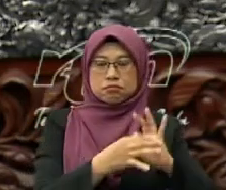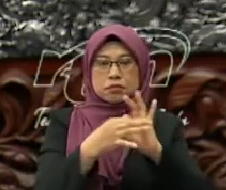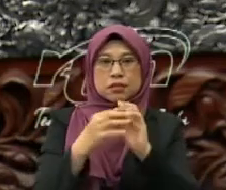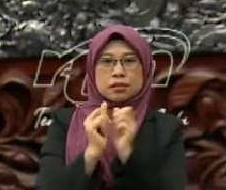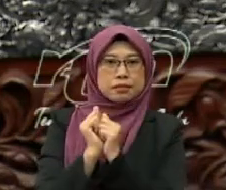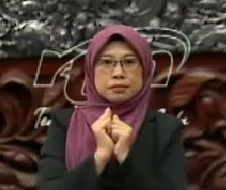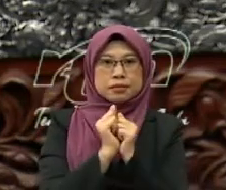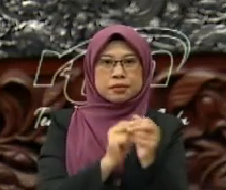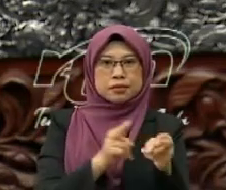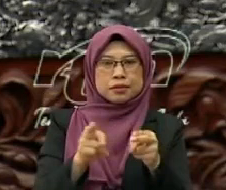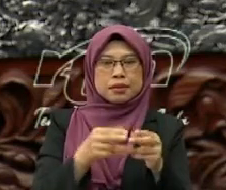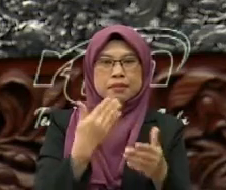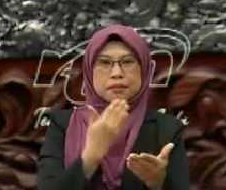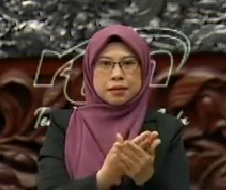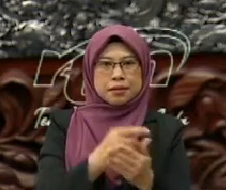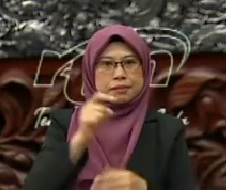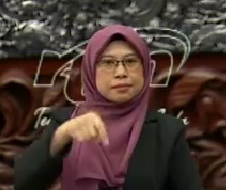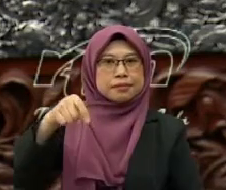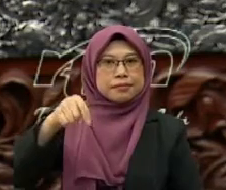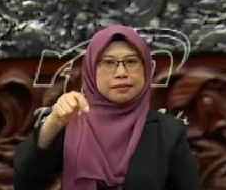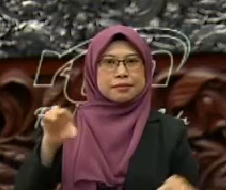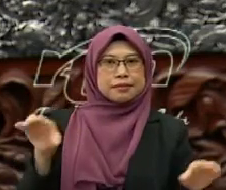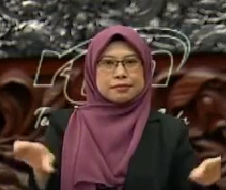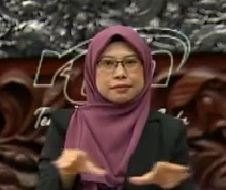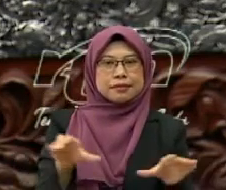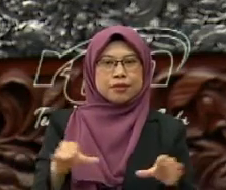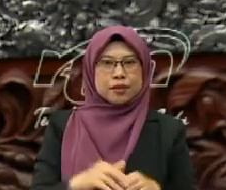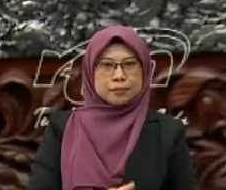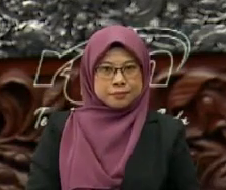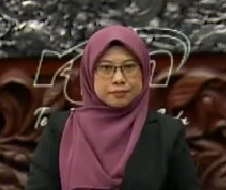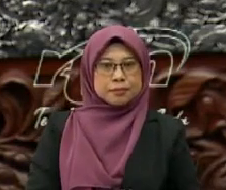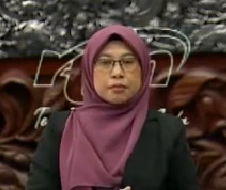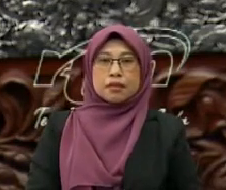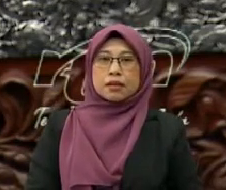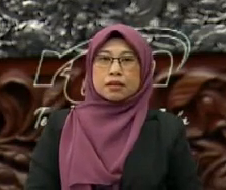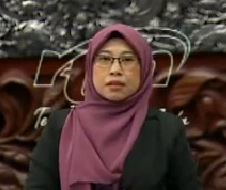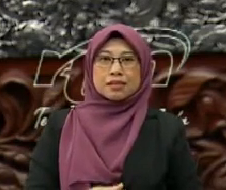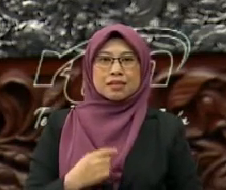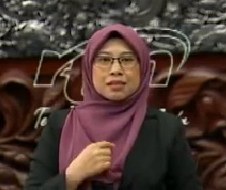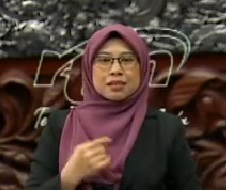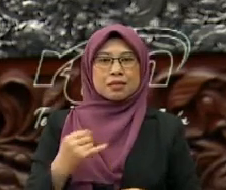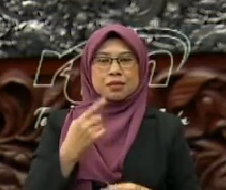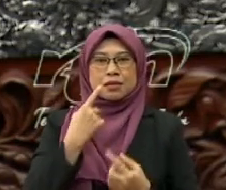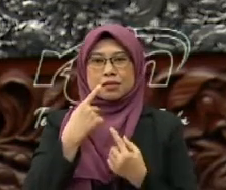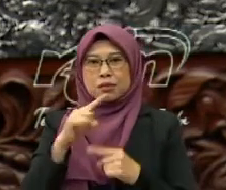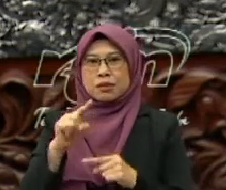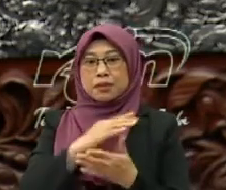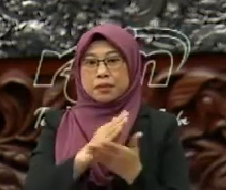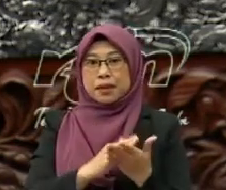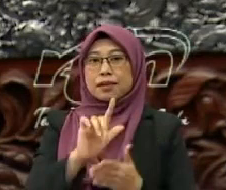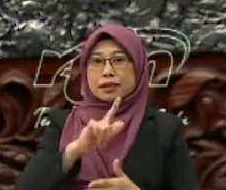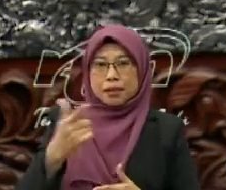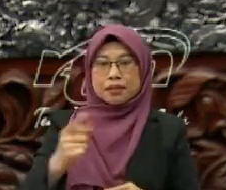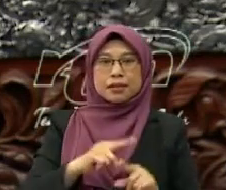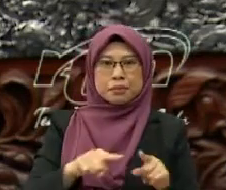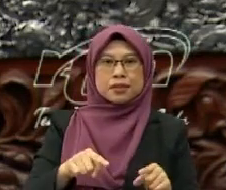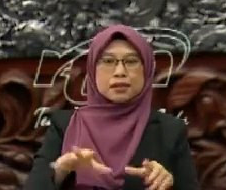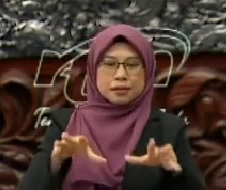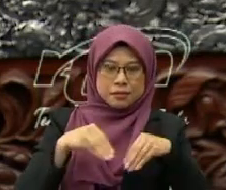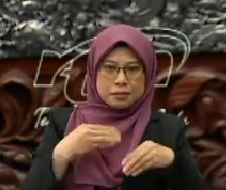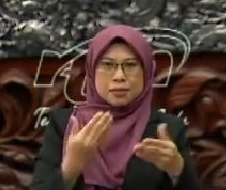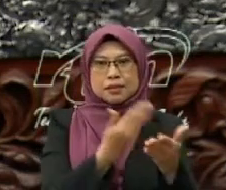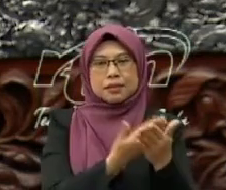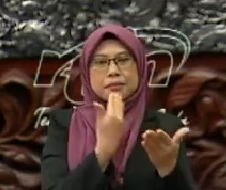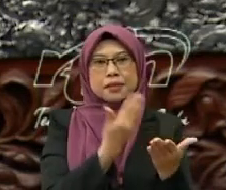ini satu USA yang positif yang harus dilaksanakan walaupun ini pun saya tidak boleh menjawab baik pihak lain tapi saya baik